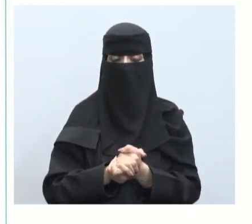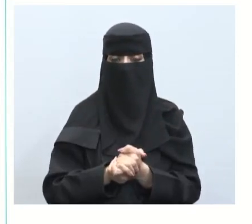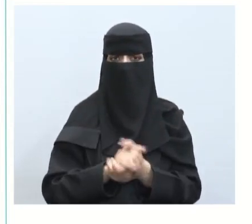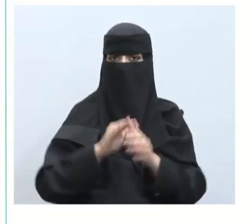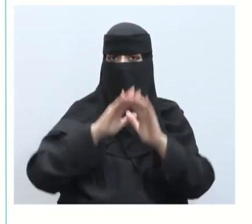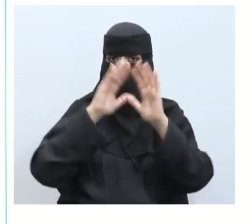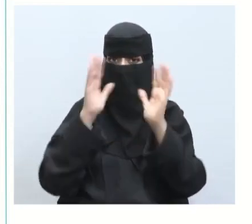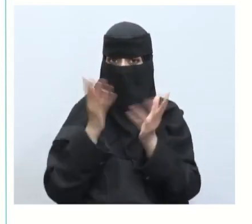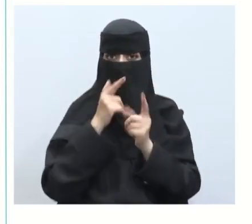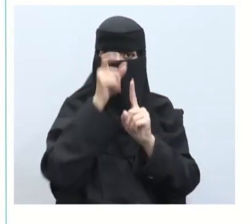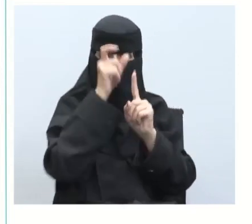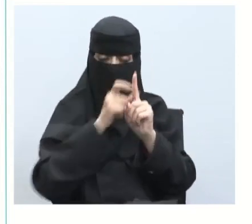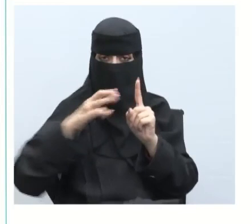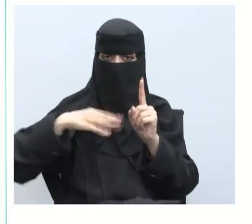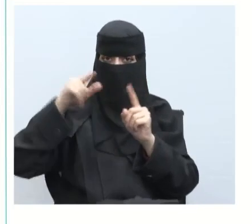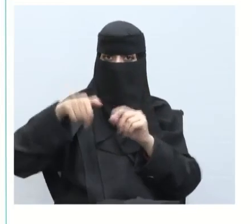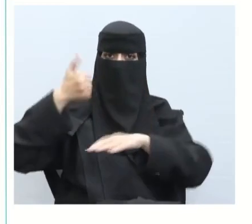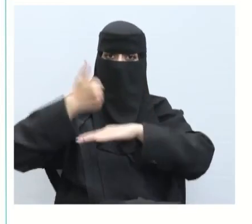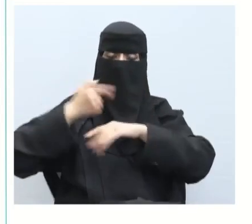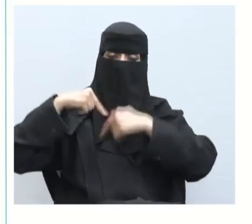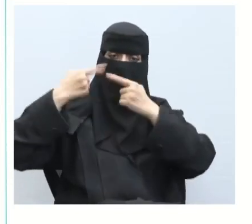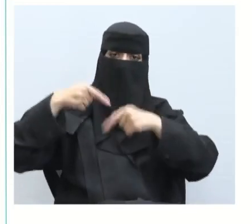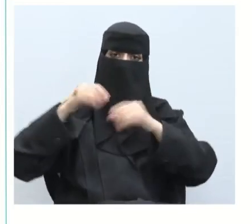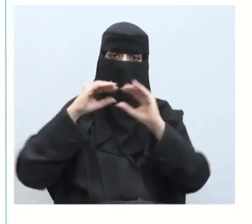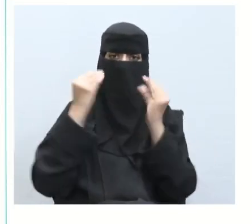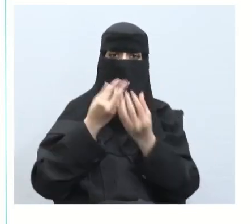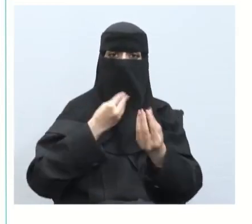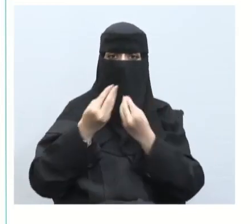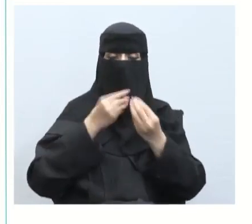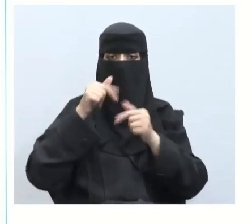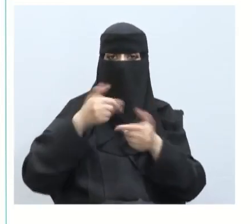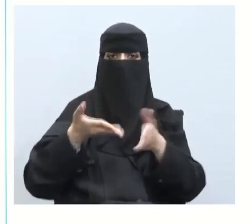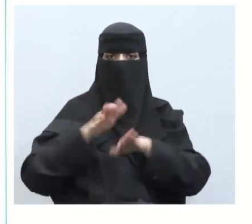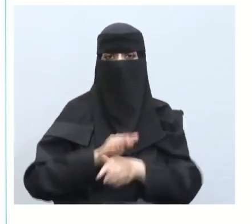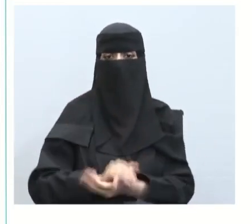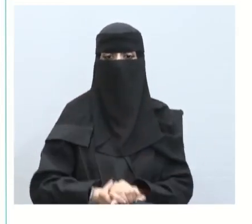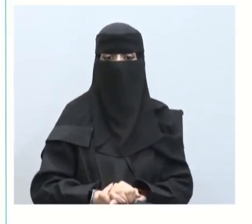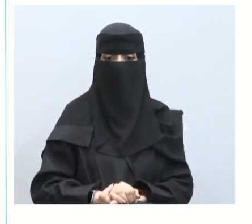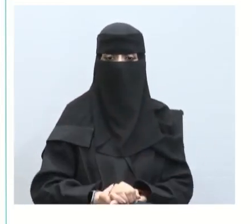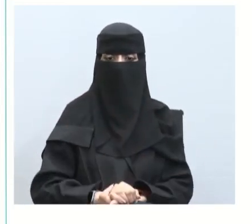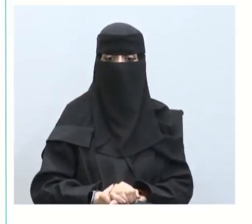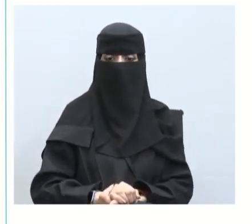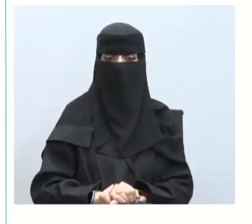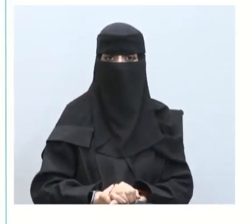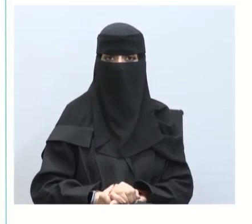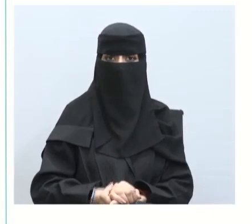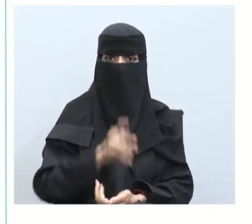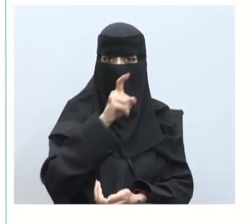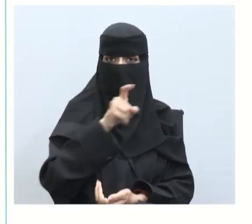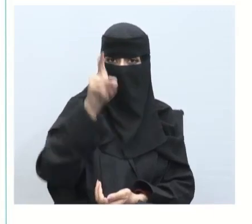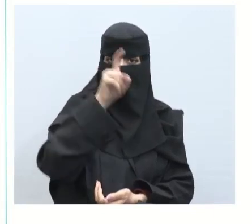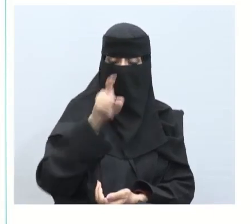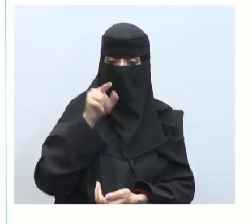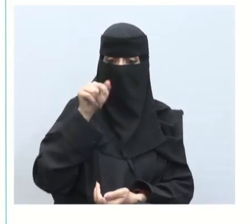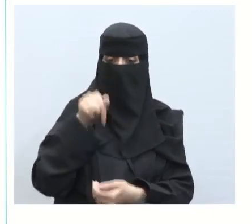كلما عمل المدير في هذه المبادئ كلما كانت ادارته فعاله بشكل اكبر ناتي الى اسئله التقييم لهذا